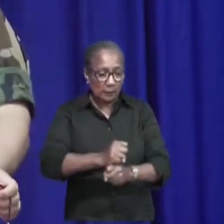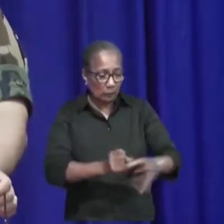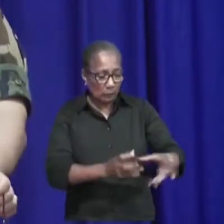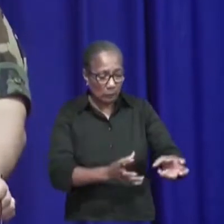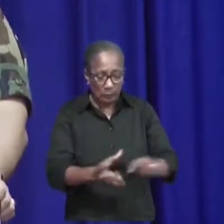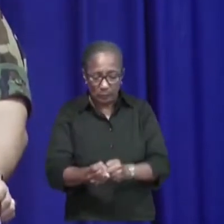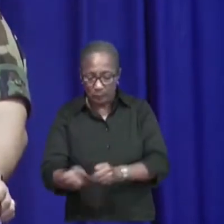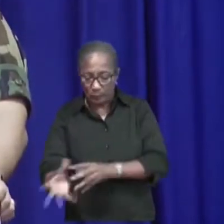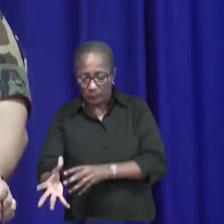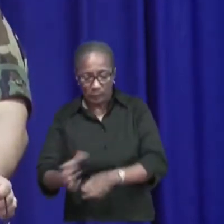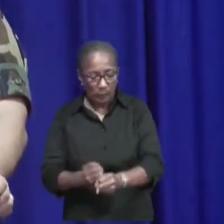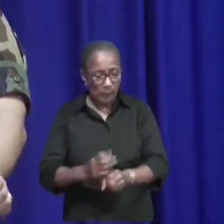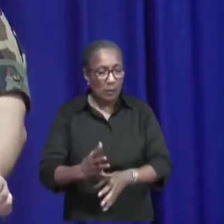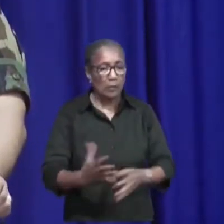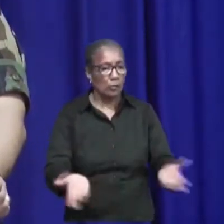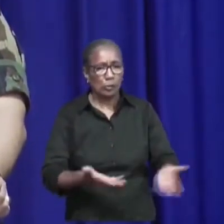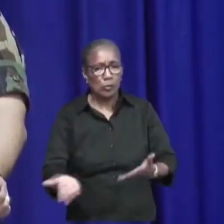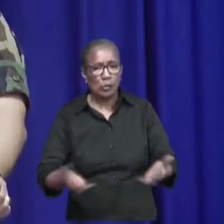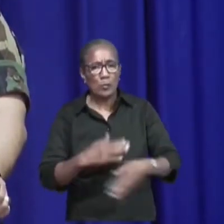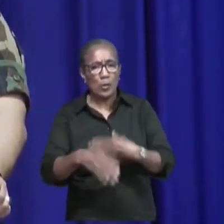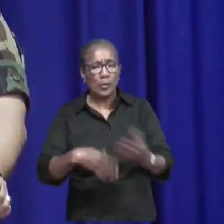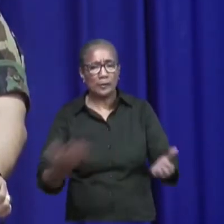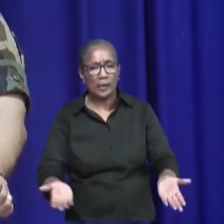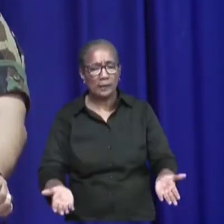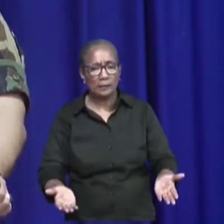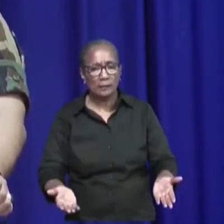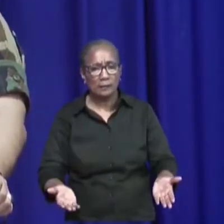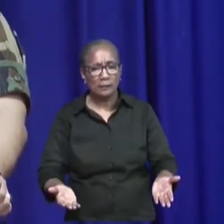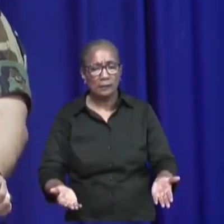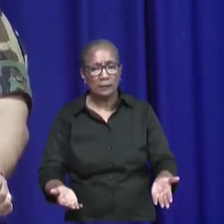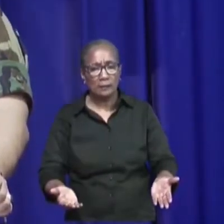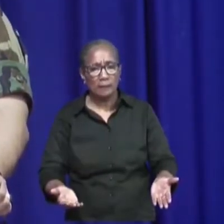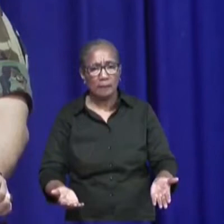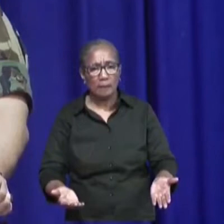kant op. Dat is waar het op lijkt. En we hebben veel